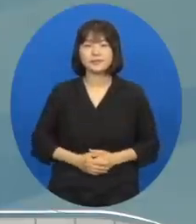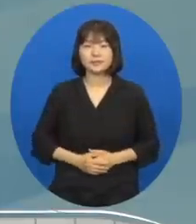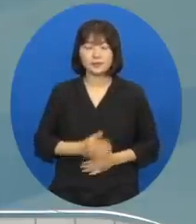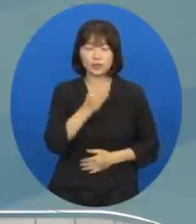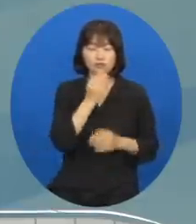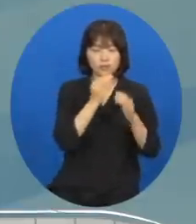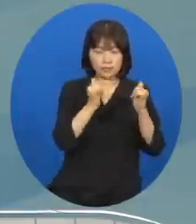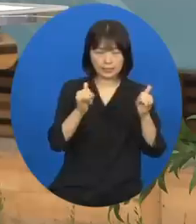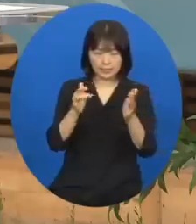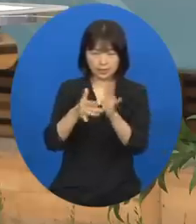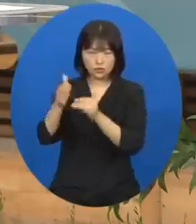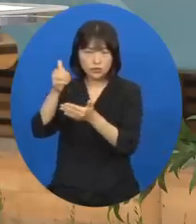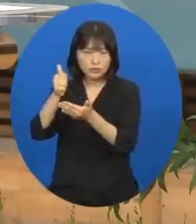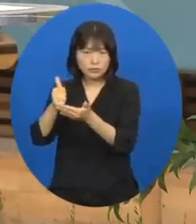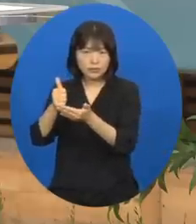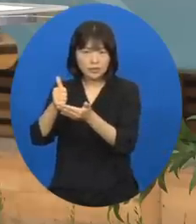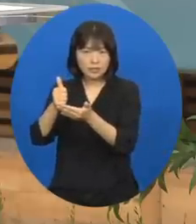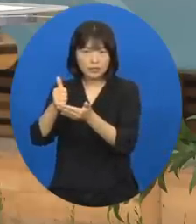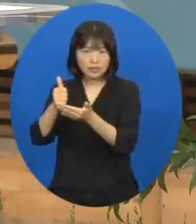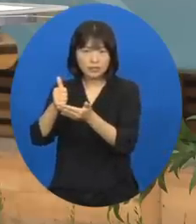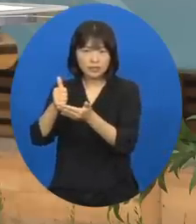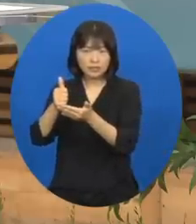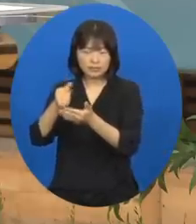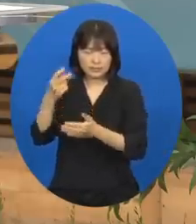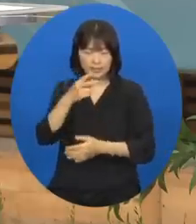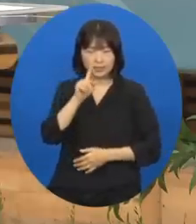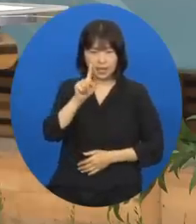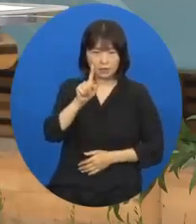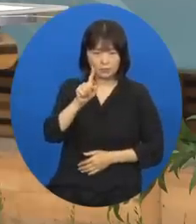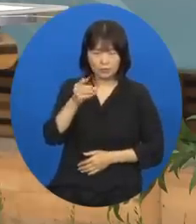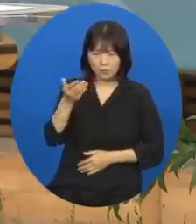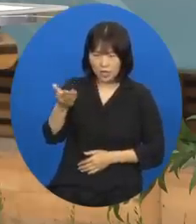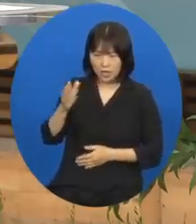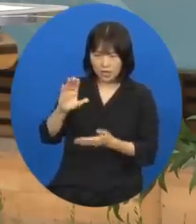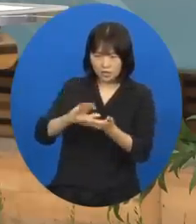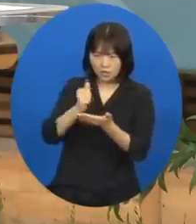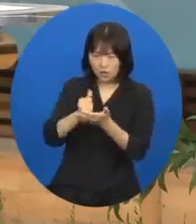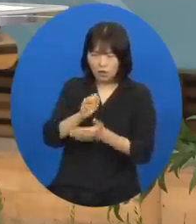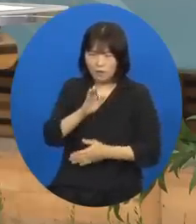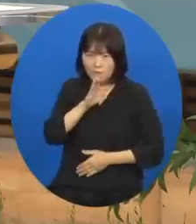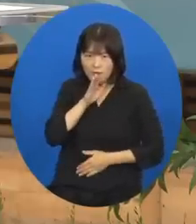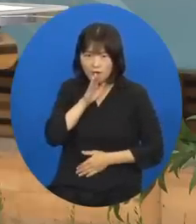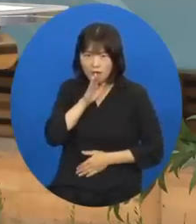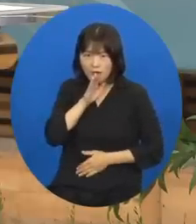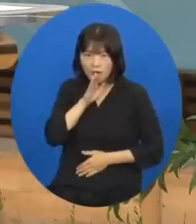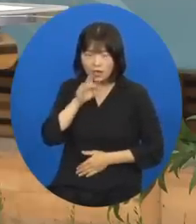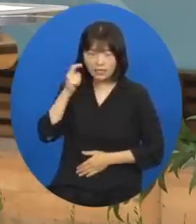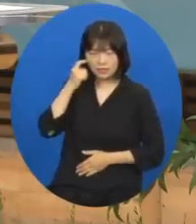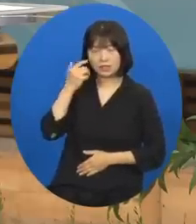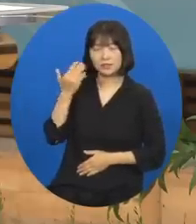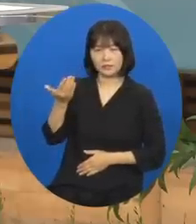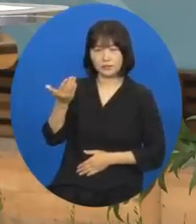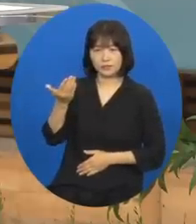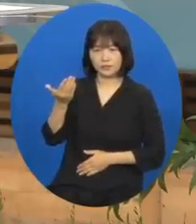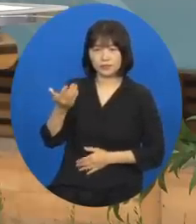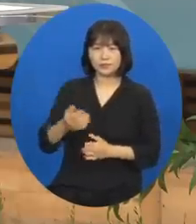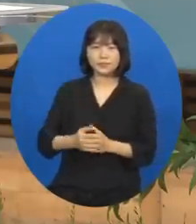유대인들이 예수님께 다시 한번 당신이 그리스도시냐라고 질문을